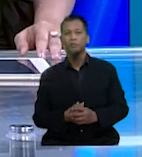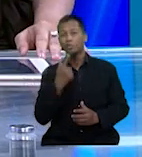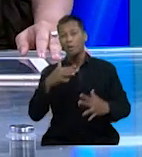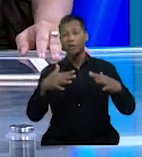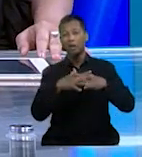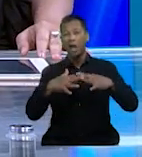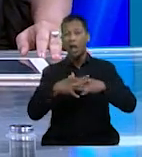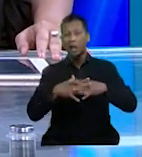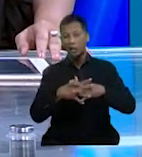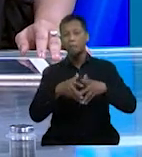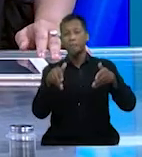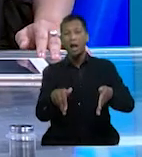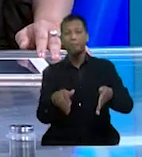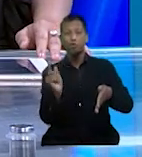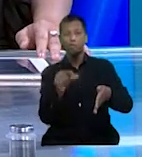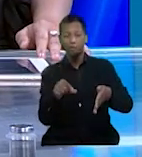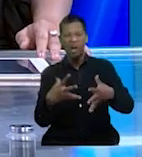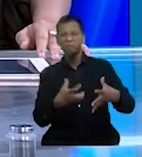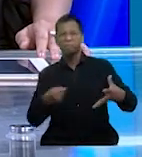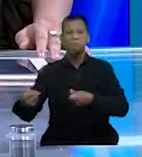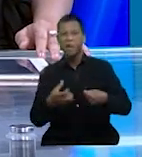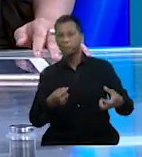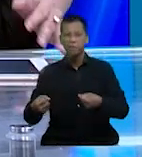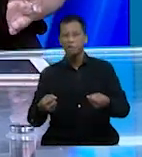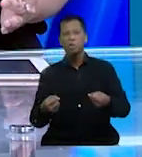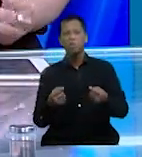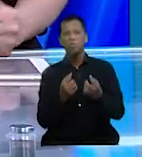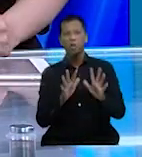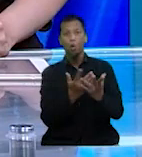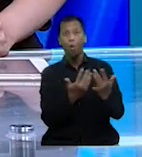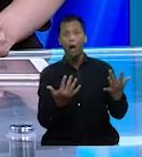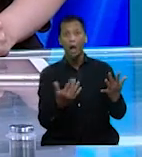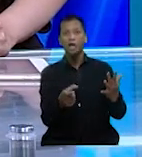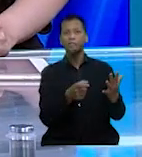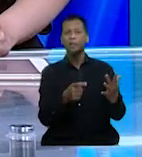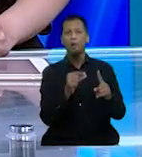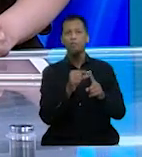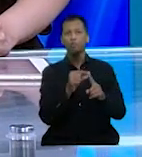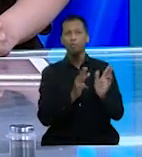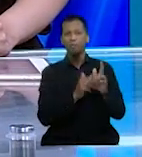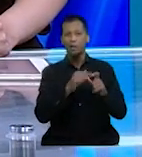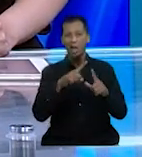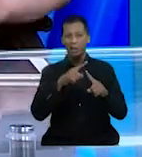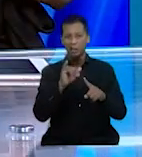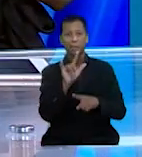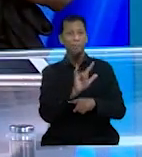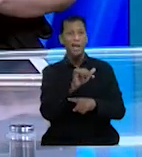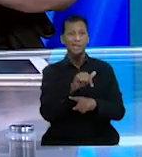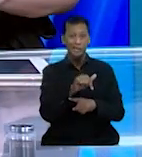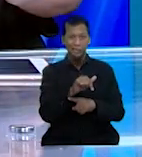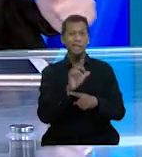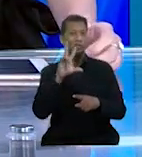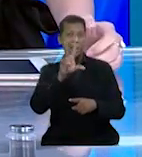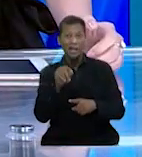Pemirsa, berebut dan saling klaim lahan pemakaman umum, puluhan warga Kecamatan Pondok Melati, Kota Bekasi, Jawa Barat terlibat adu mulut dan